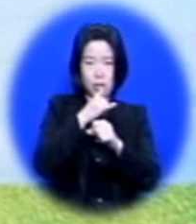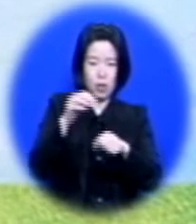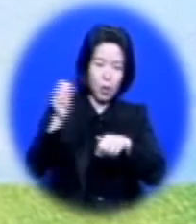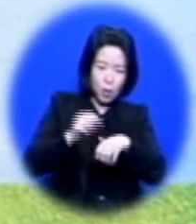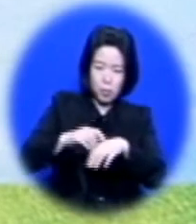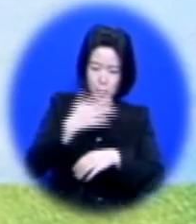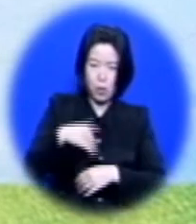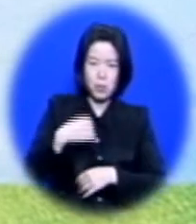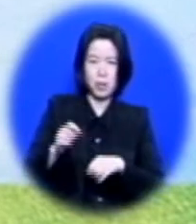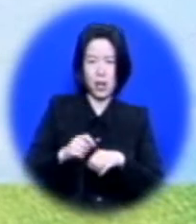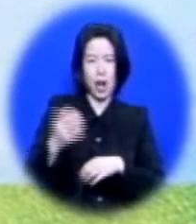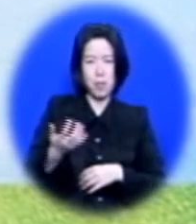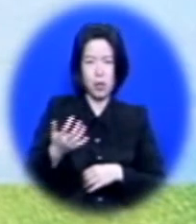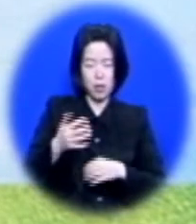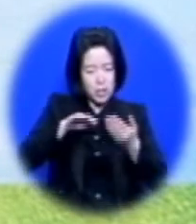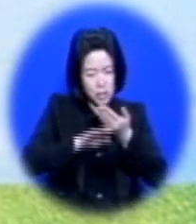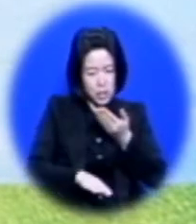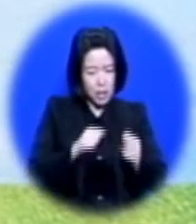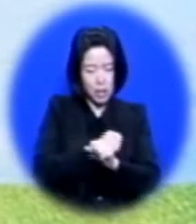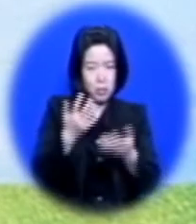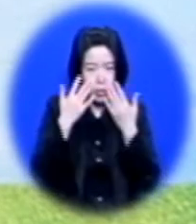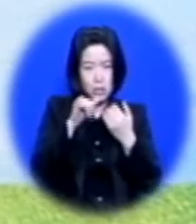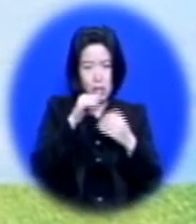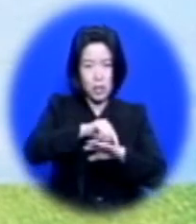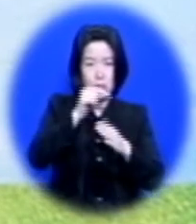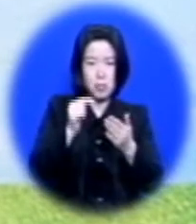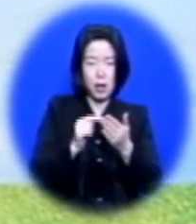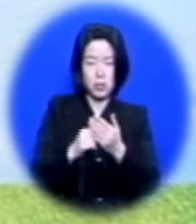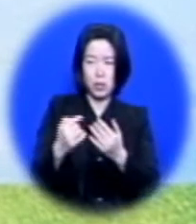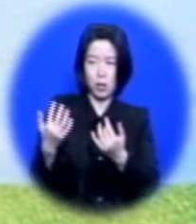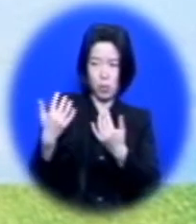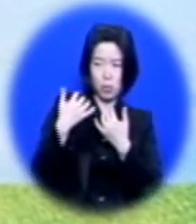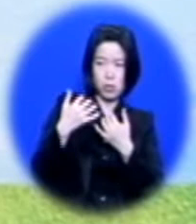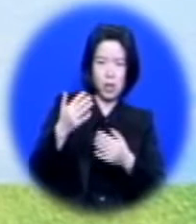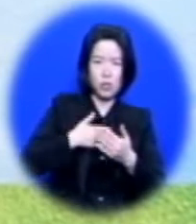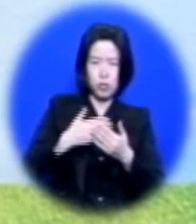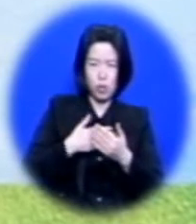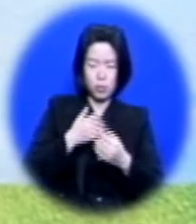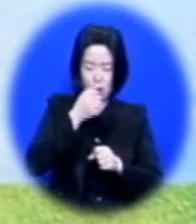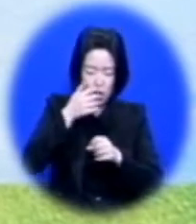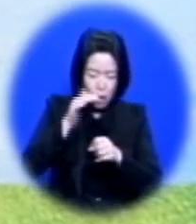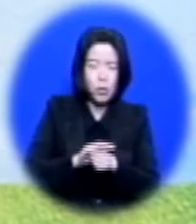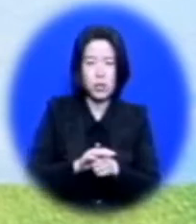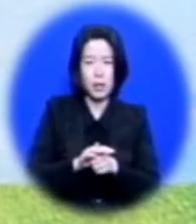갇혀 씁니다 그 마음속에 밀려드는 두려움 억울함